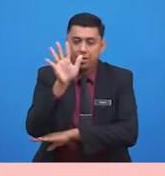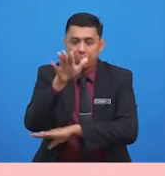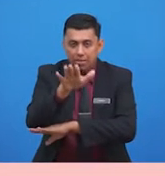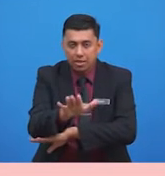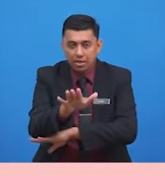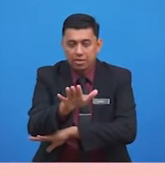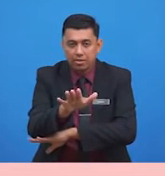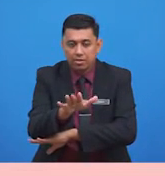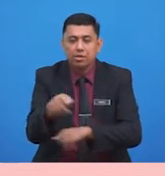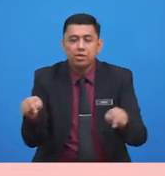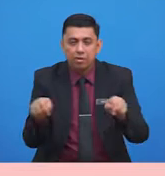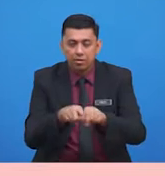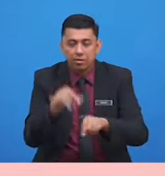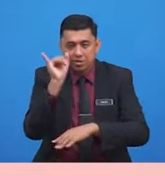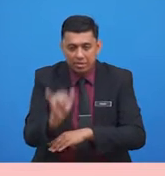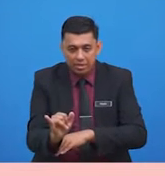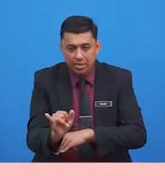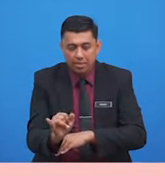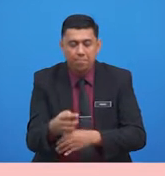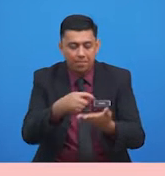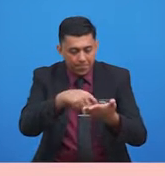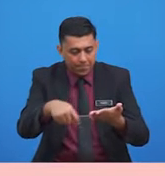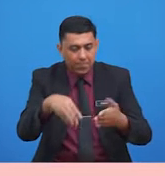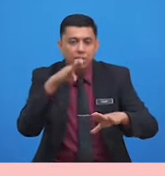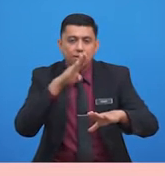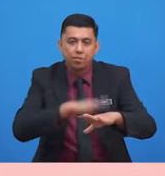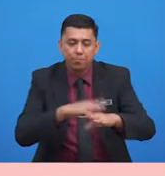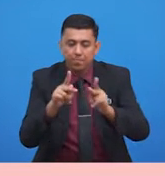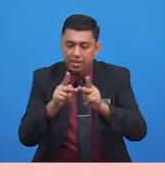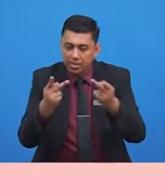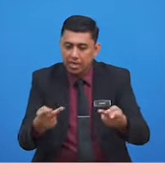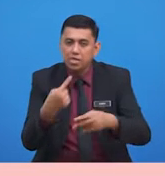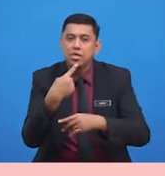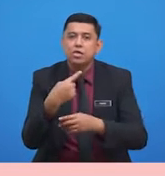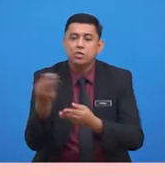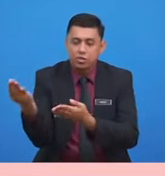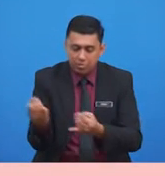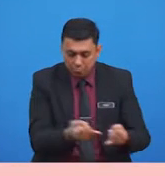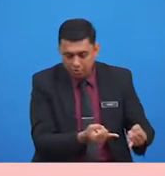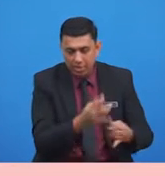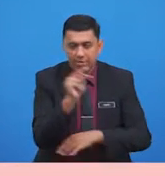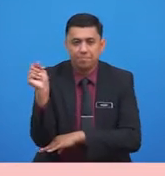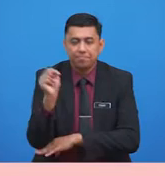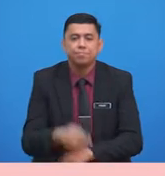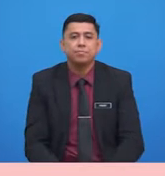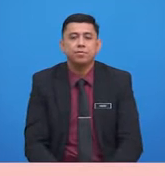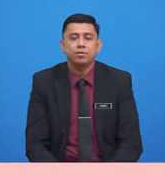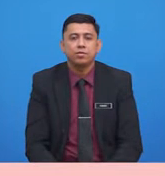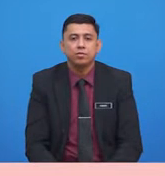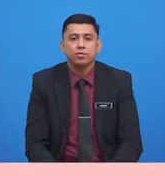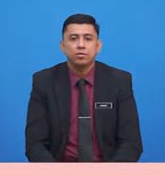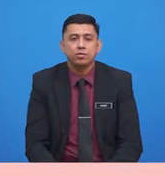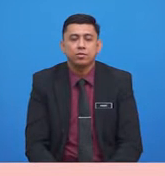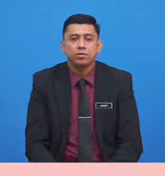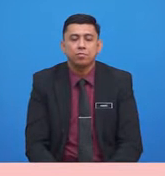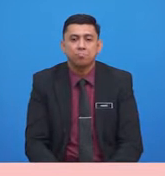5 petang seperti yang tercatat pada kad jemputan. Baik, murid-murid, kita